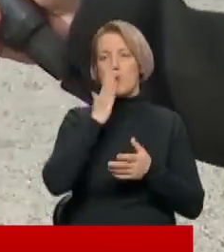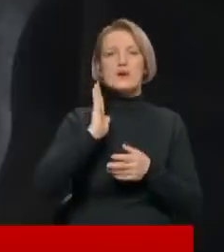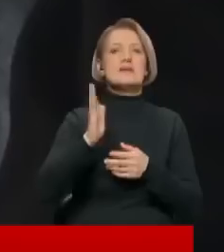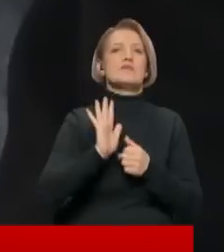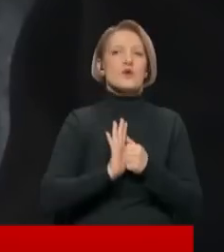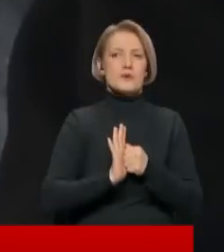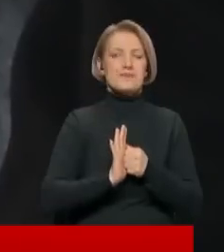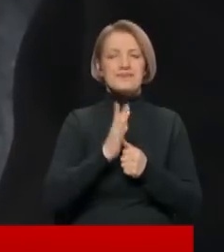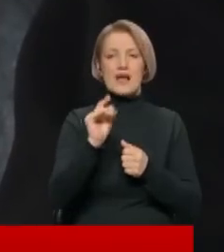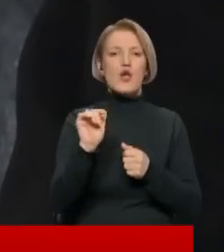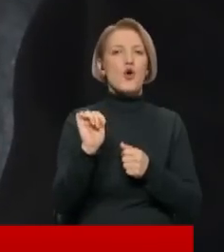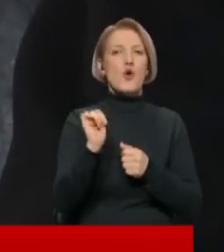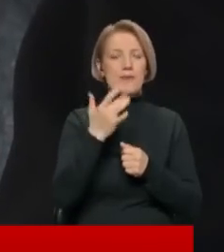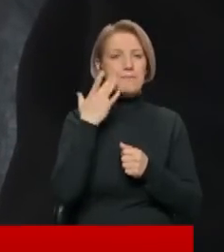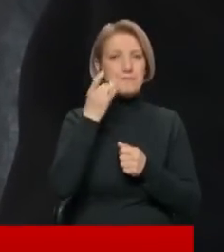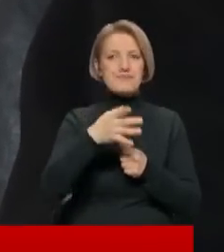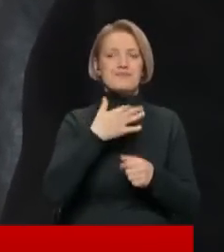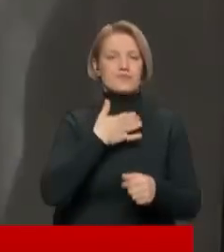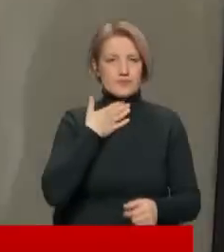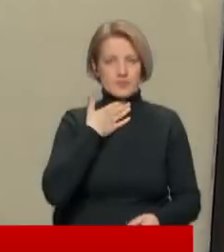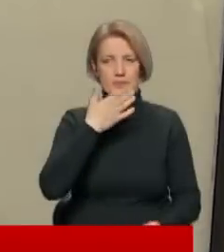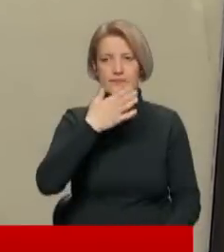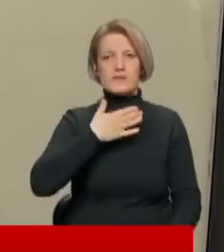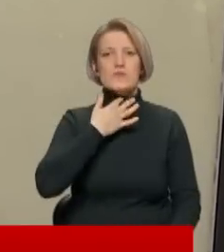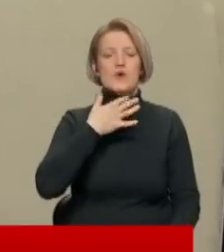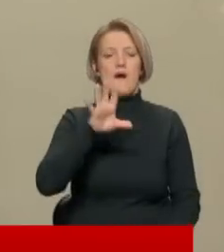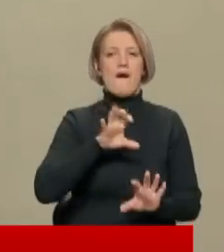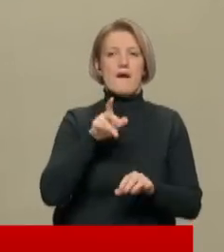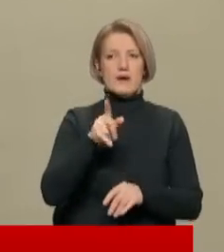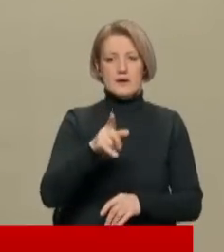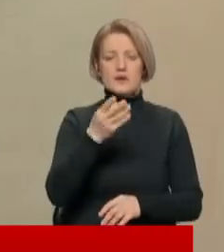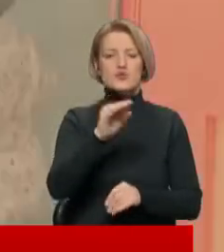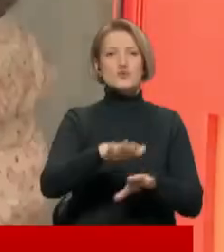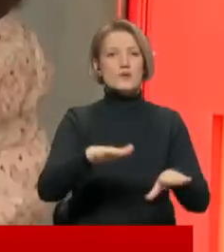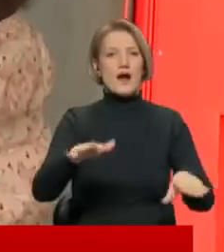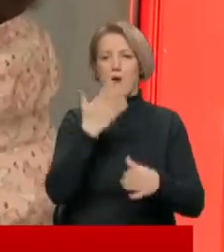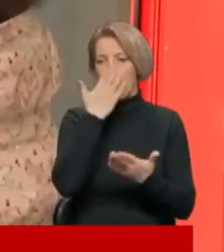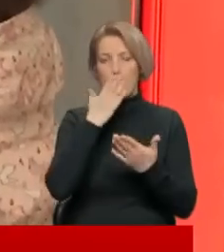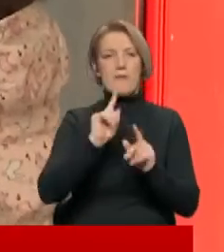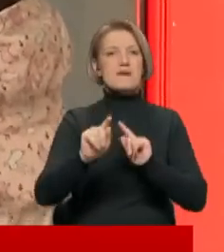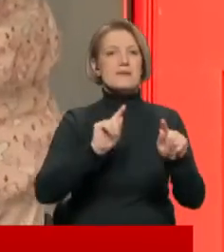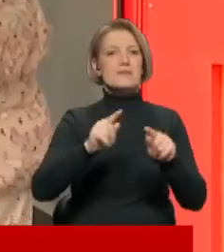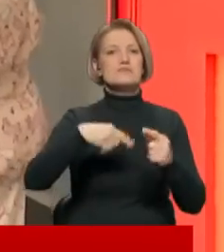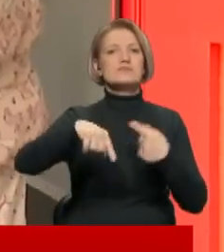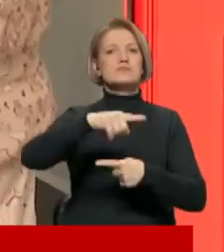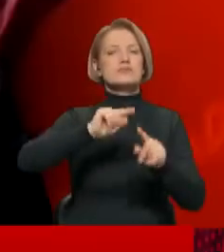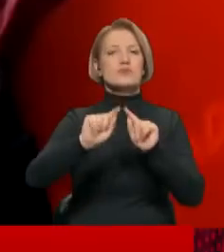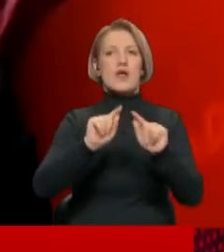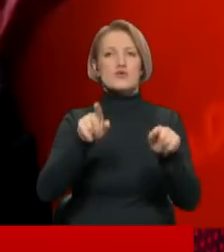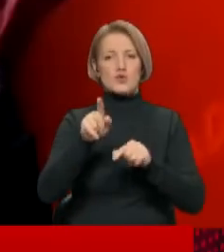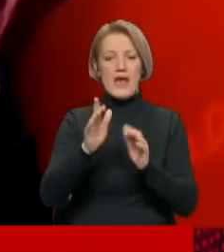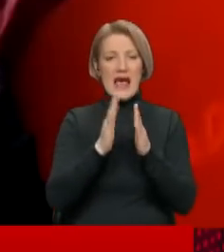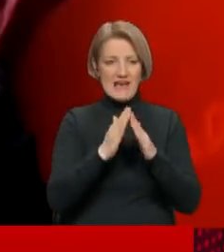göndermedim en önemli belirti Öksürük ve boğaz ağrısı çocuklar önce hastalığı okullarda birbirlerine evde sahillerine bulaştırıyor